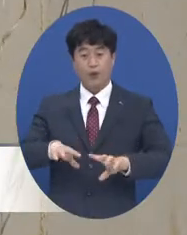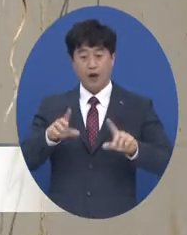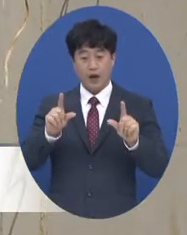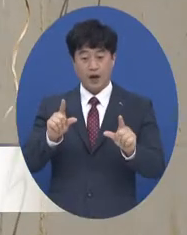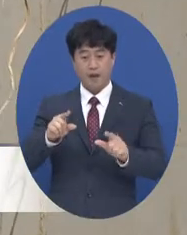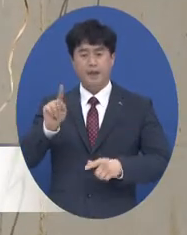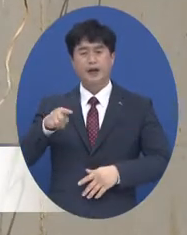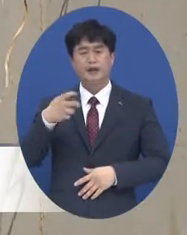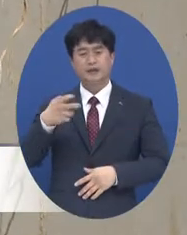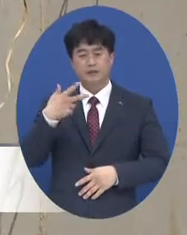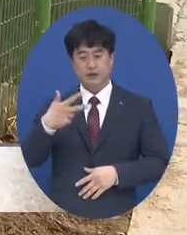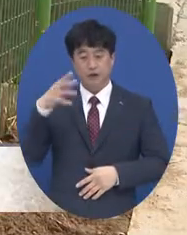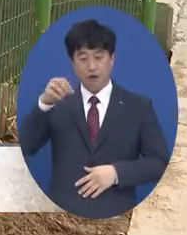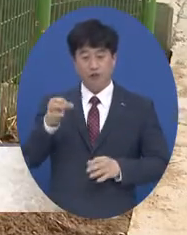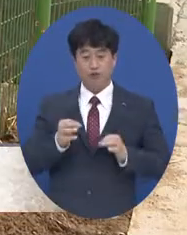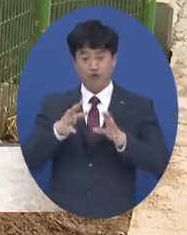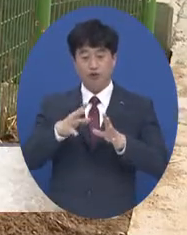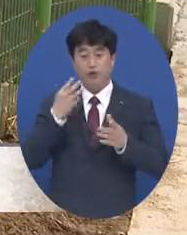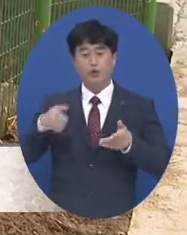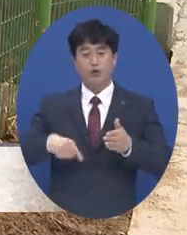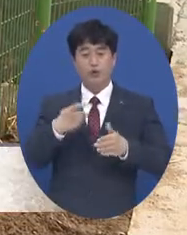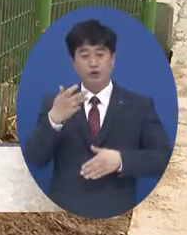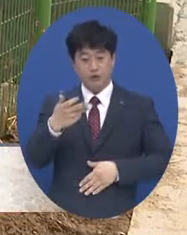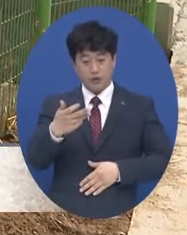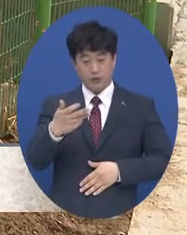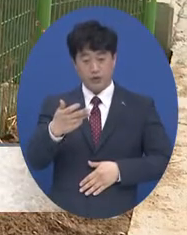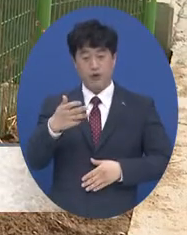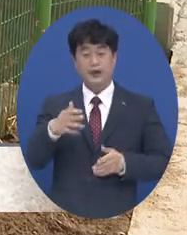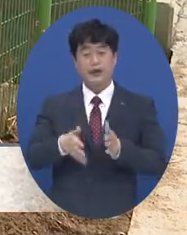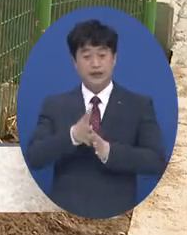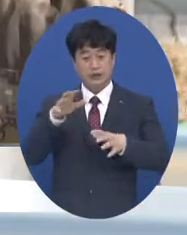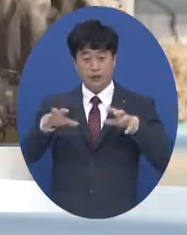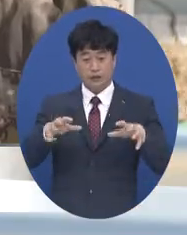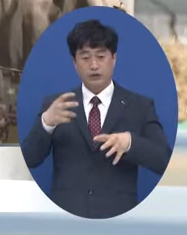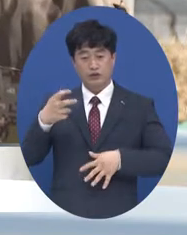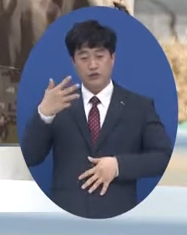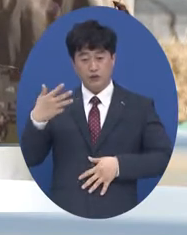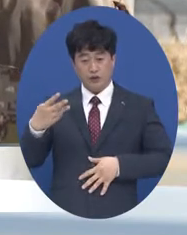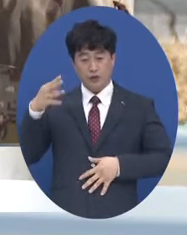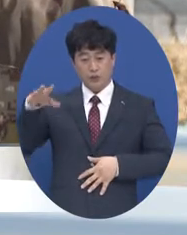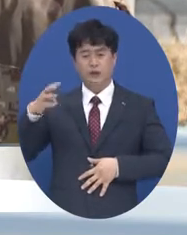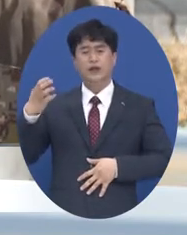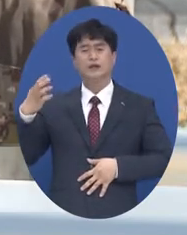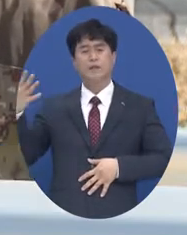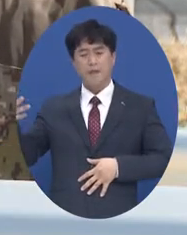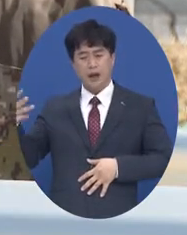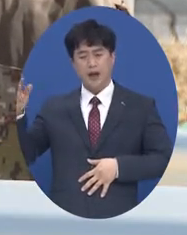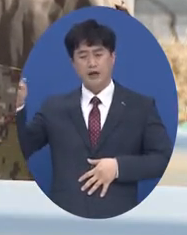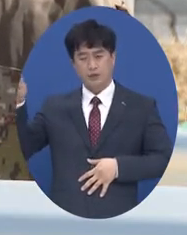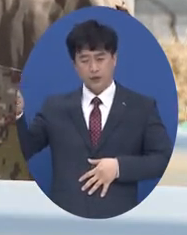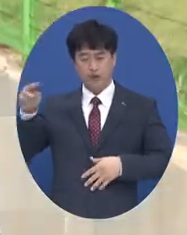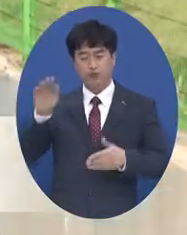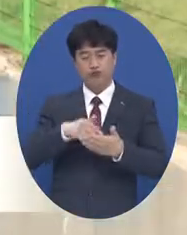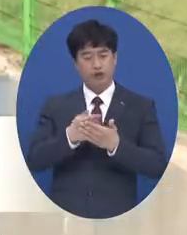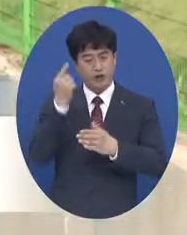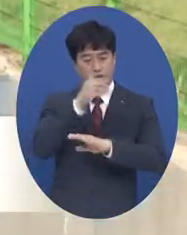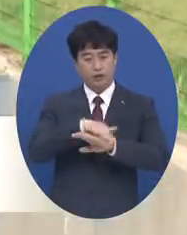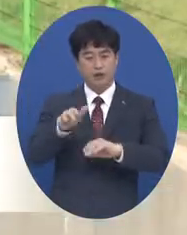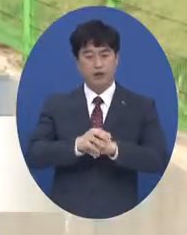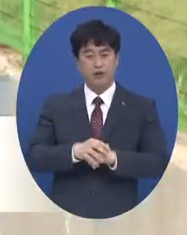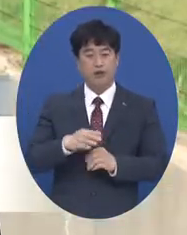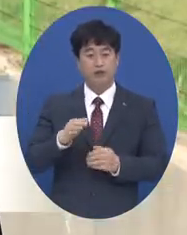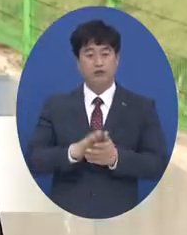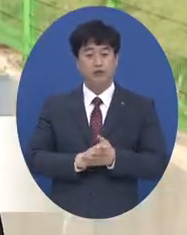5억원의 사업비를 투입해 도내 18개 시 군의 일은 세게 쥐고 48km 를 정결 계획이 있다 수리시설